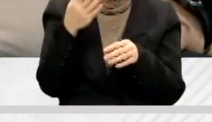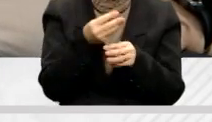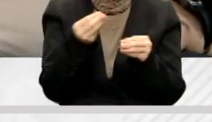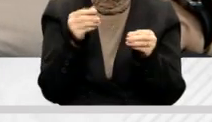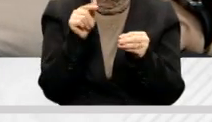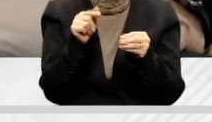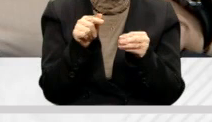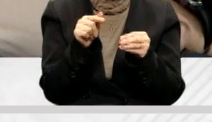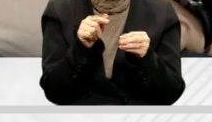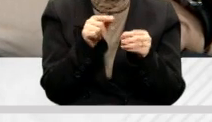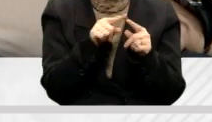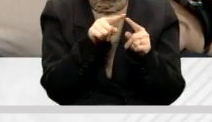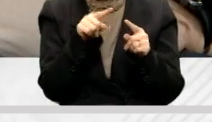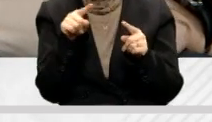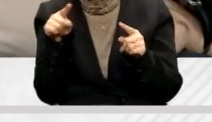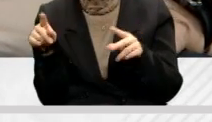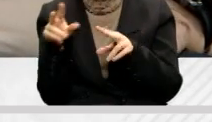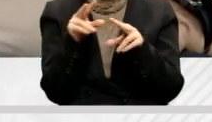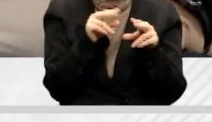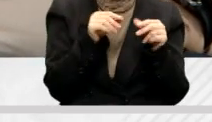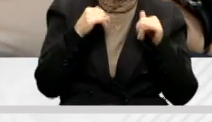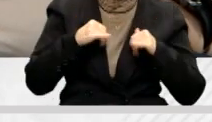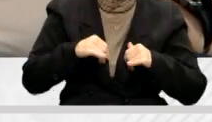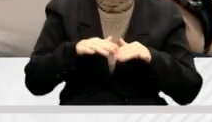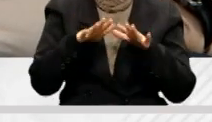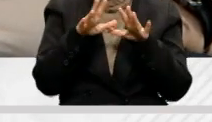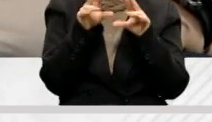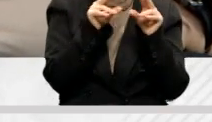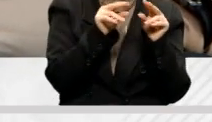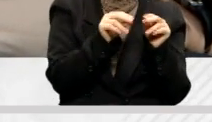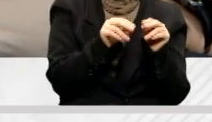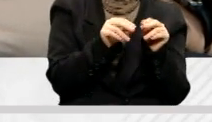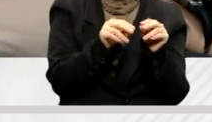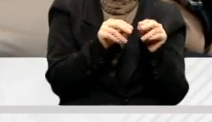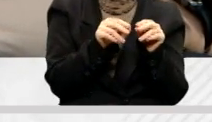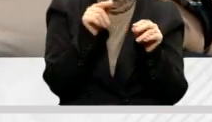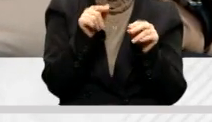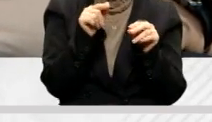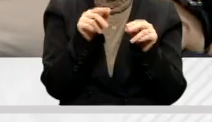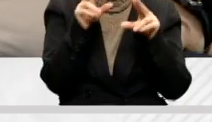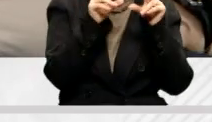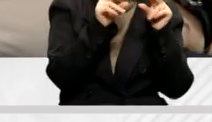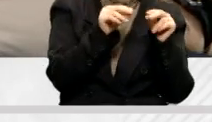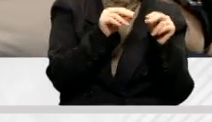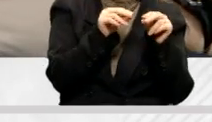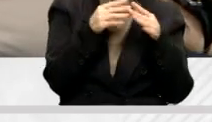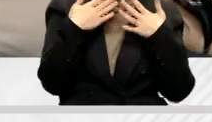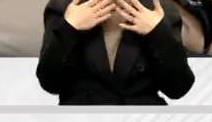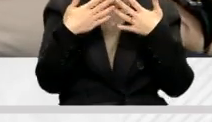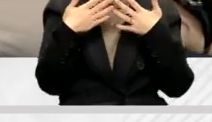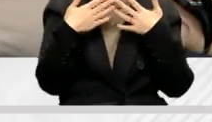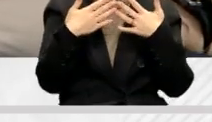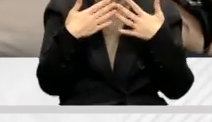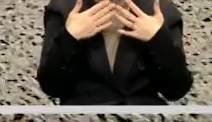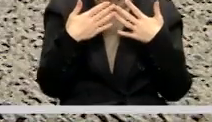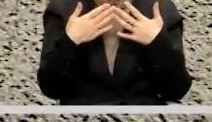süre uyuma, dinlenmeden uyuma hali uyku apnesiyle ilişkili olabiliyor. Yani çocukta büyük bir bademcik ya da geniz